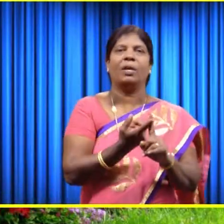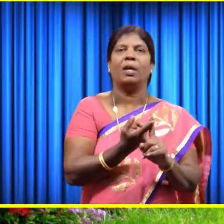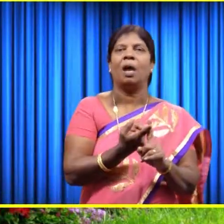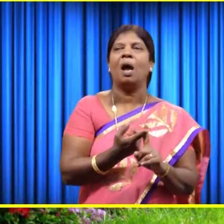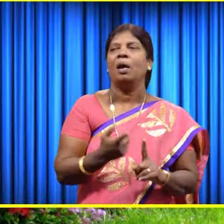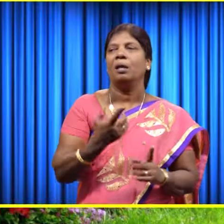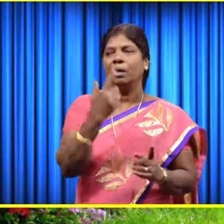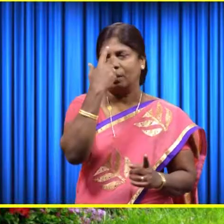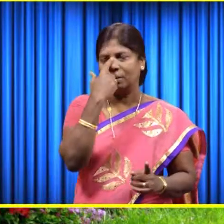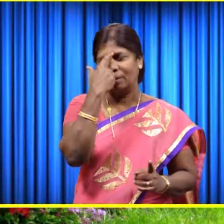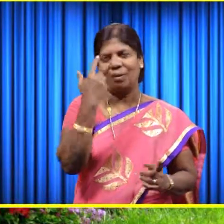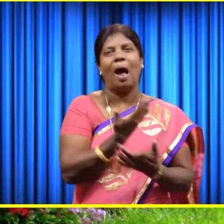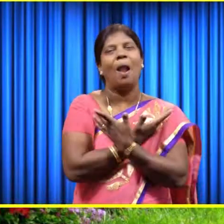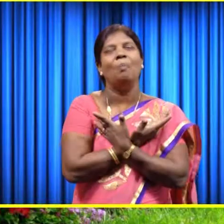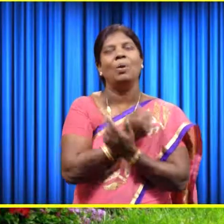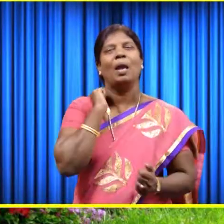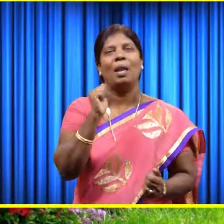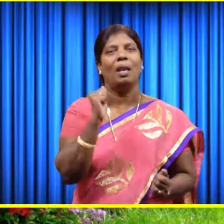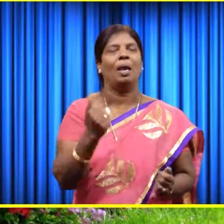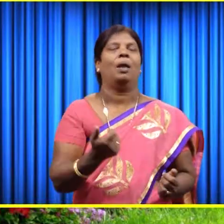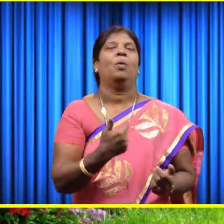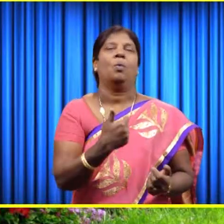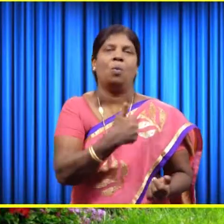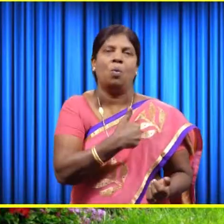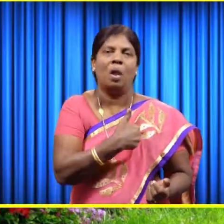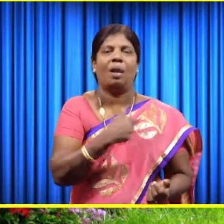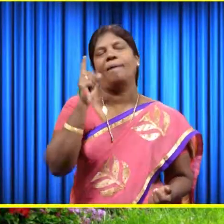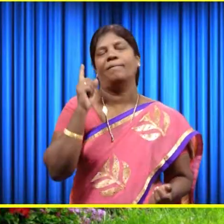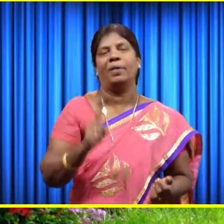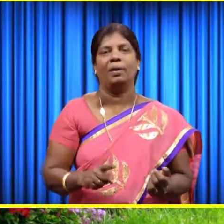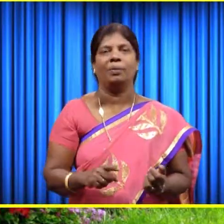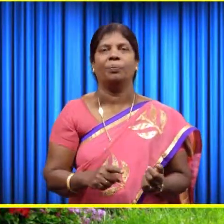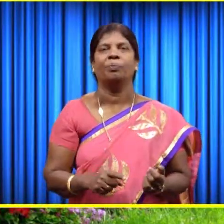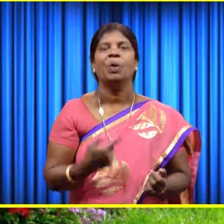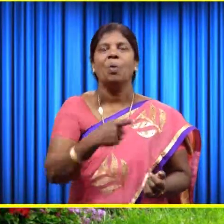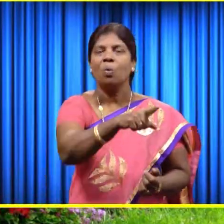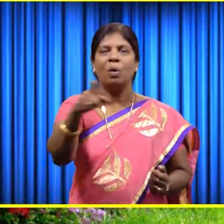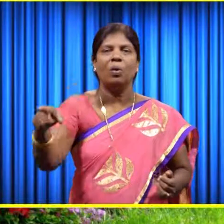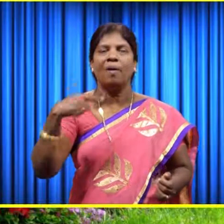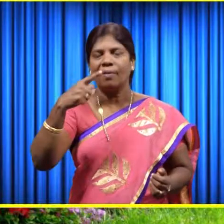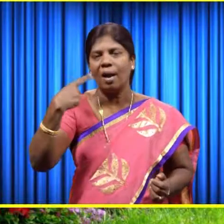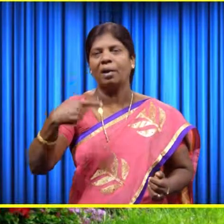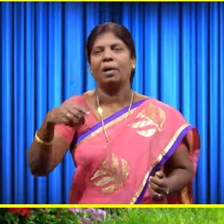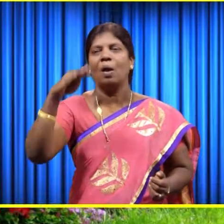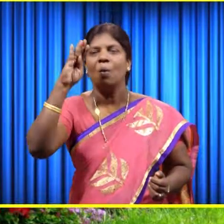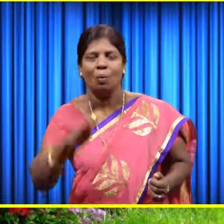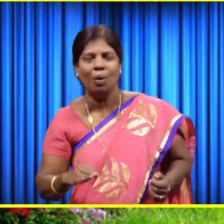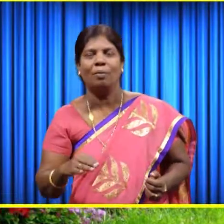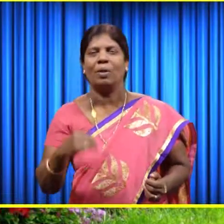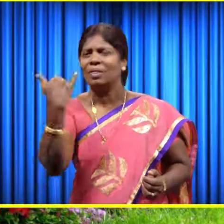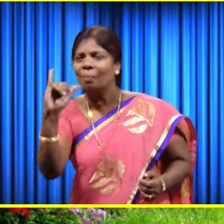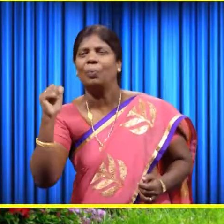அன்பு எப்படிப்பட்ட அன்பு என்பதாக நீங்கள் உணர வேண்டும் என்றால், உங்களுடைய வாழ்வின் குறைவுகளை, உங்களுடைய அவல